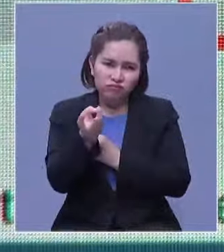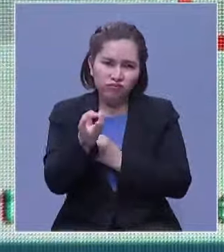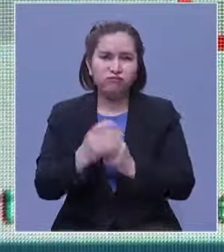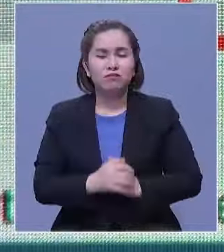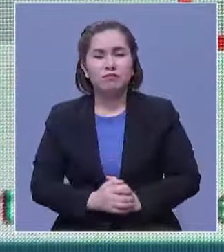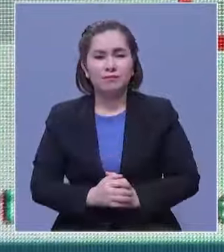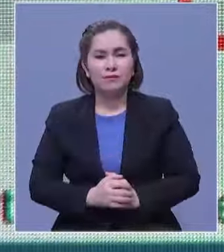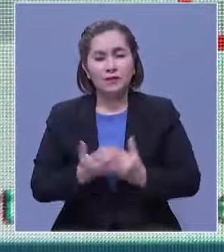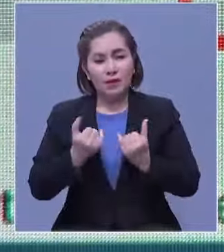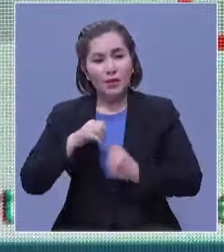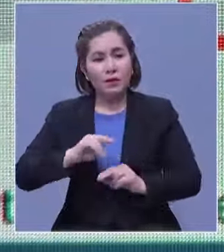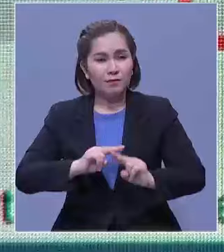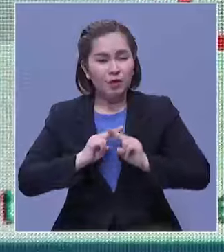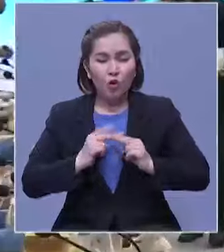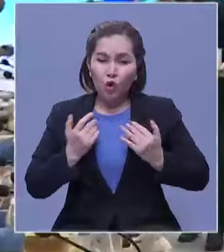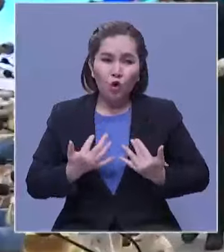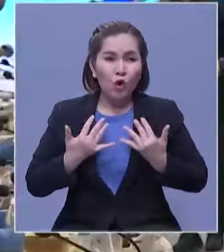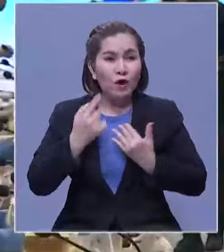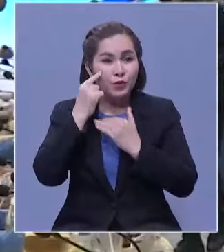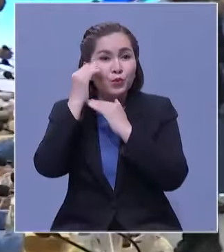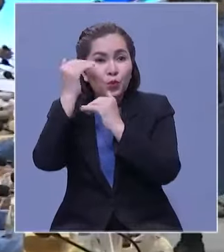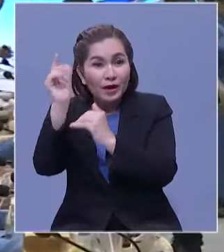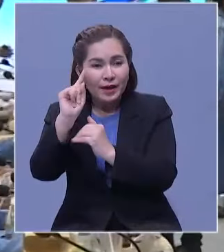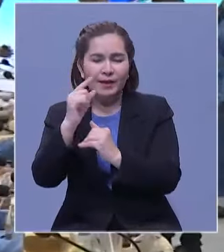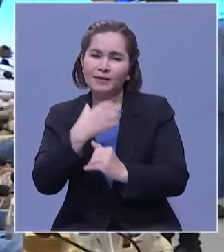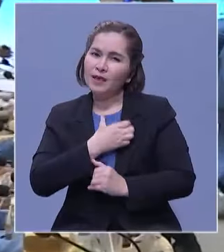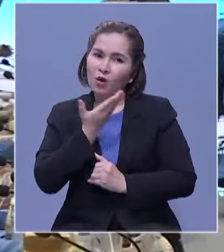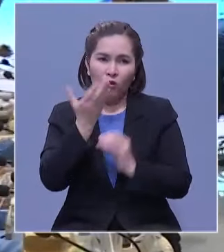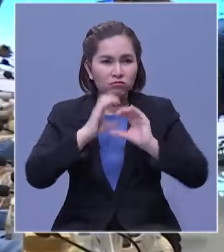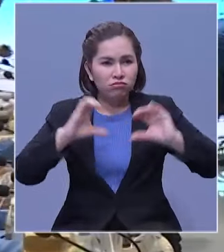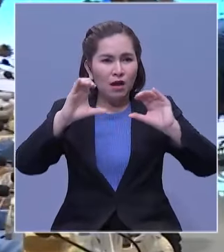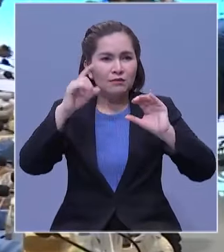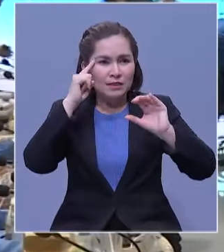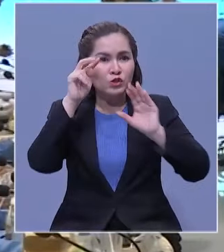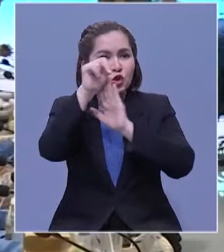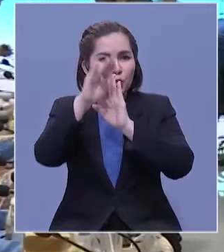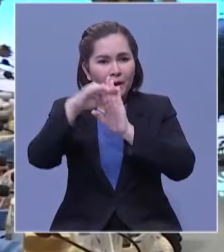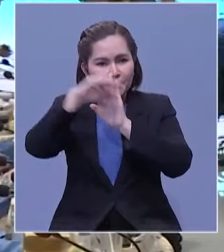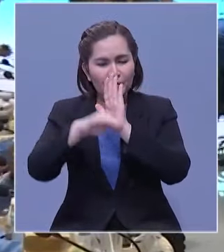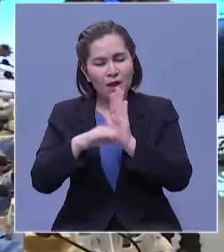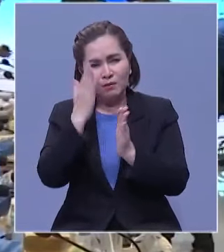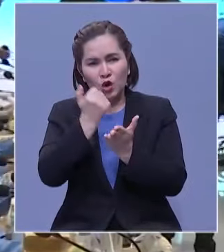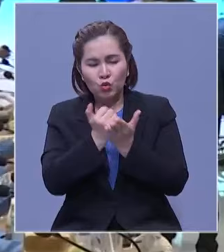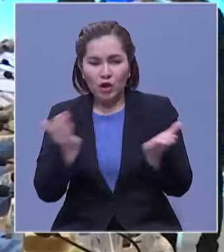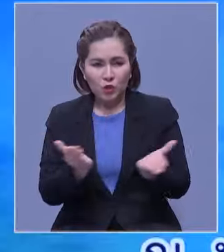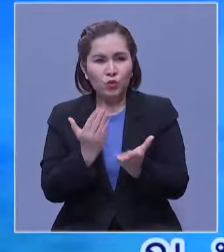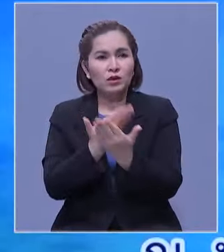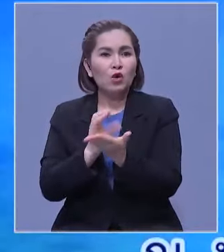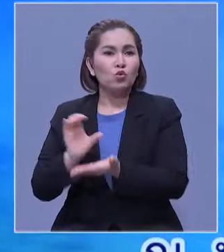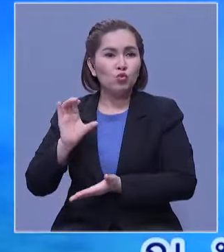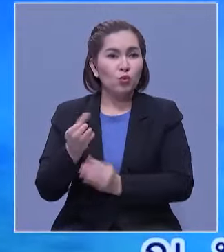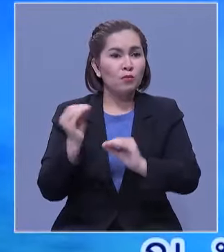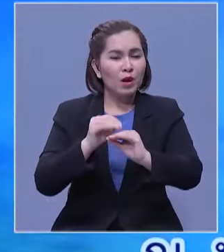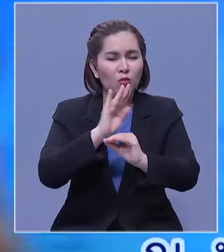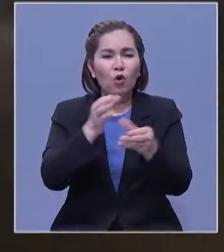ที่เอกชนกำลังรอก็คือคาดหวังให้รัฐบาลออกนโยบายกระตุ้นการลงทุนภาครัฐเพราะหากภาค